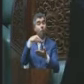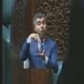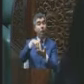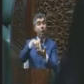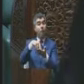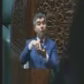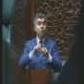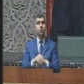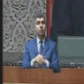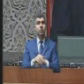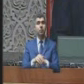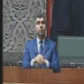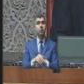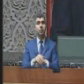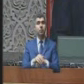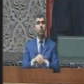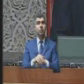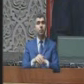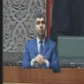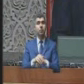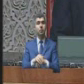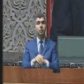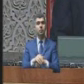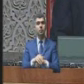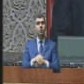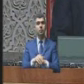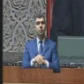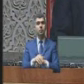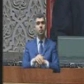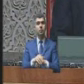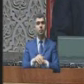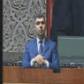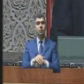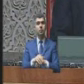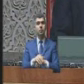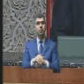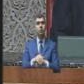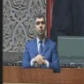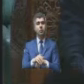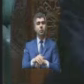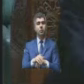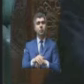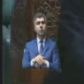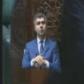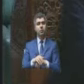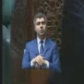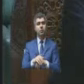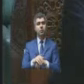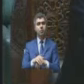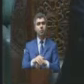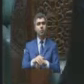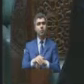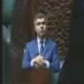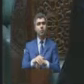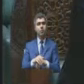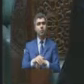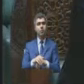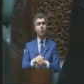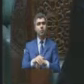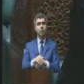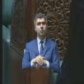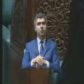بسؤاله المرجو اعطائه الفرصه. تفضل. لا مش عليا الوقت، رجع لانت. تفضل.